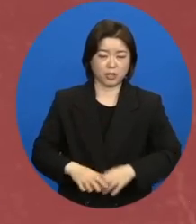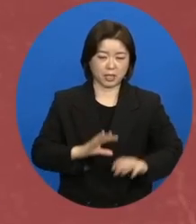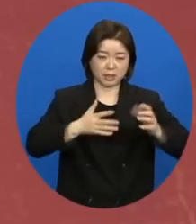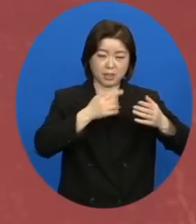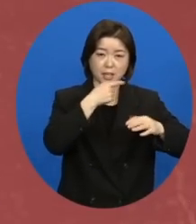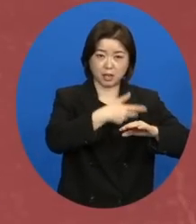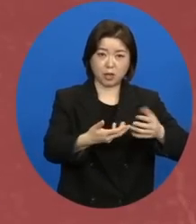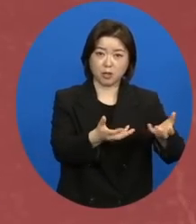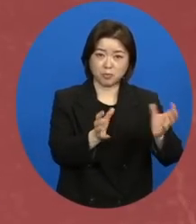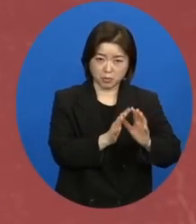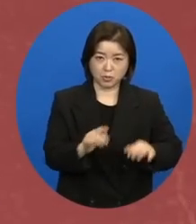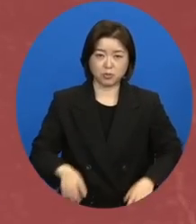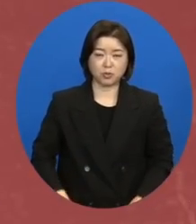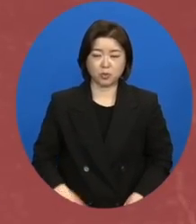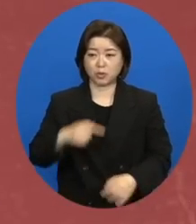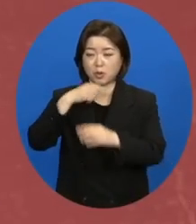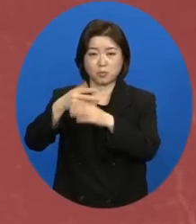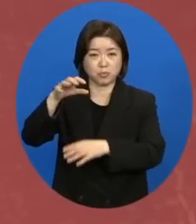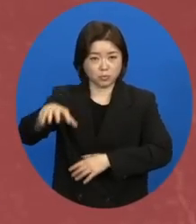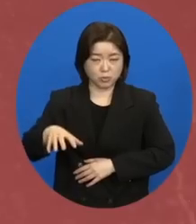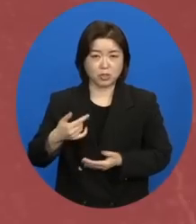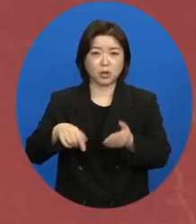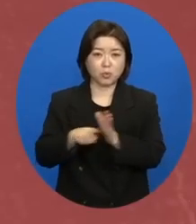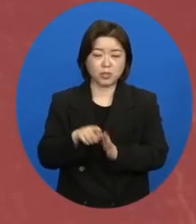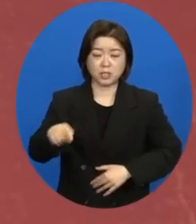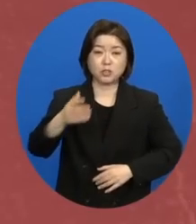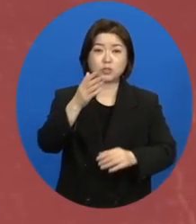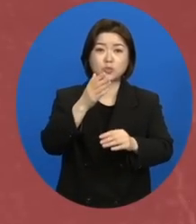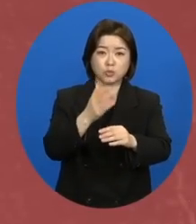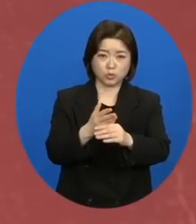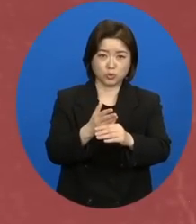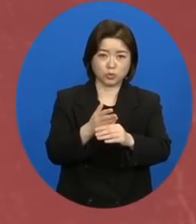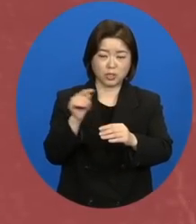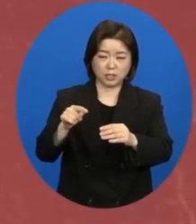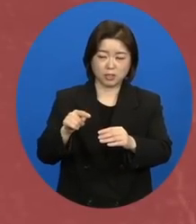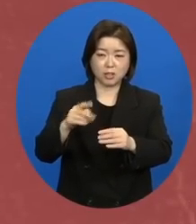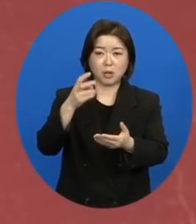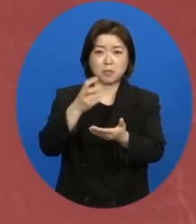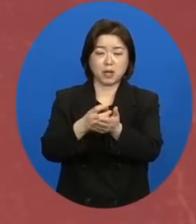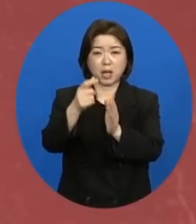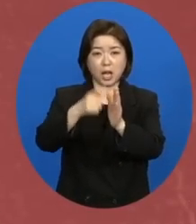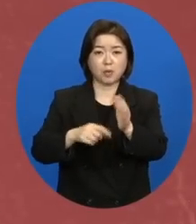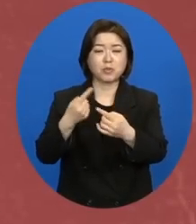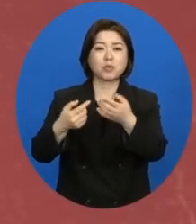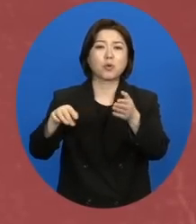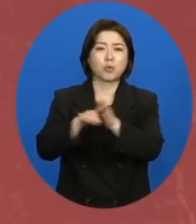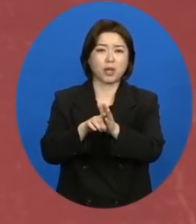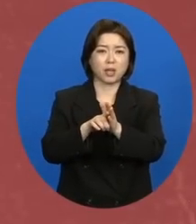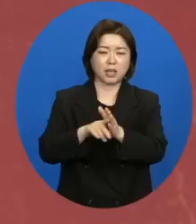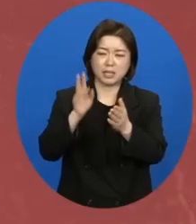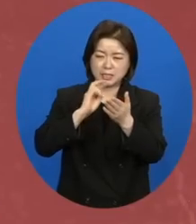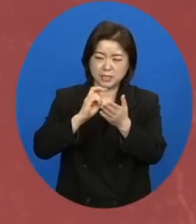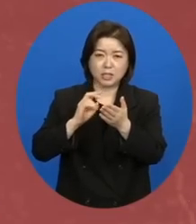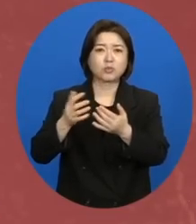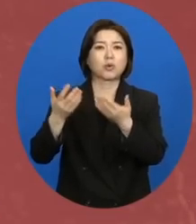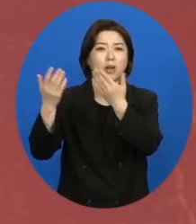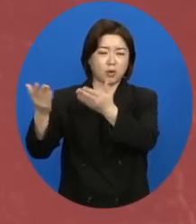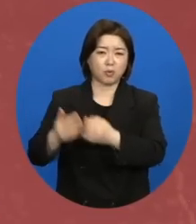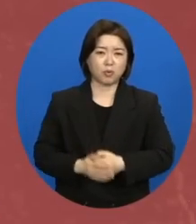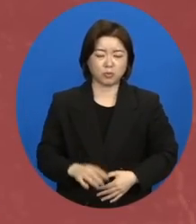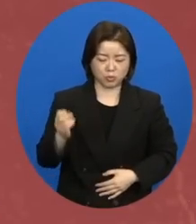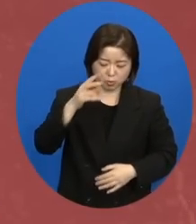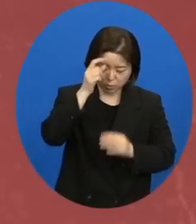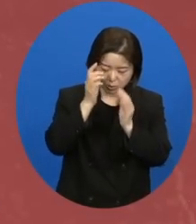민족을 위해서, 부평 땅을 위해서, 그 중심의 부강 감리교회를 위해서 찬송가 세 곡. 그리고 또